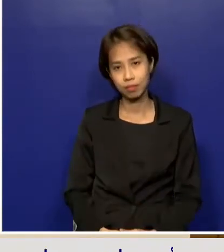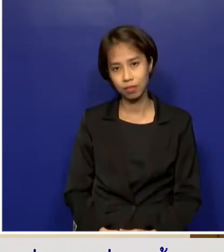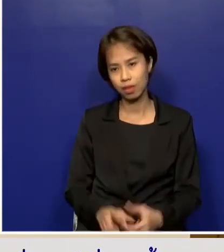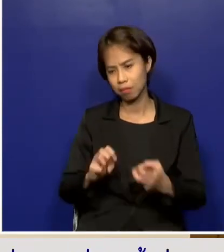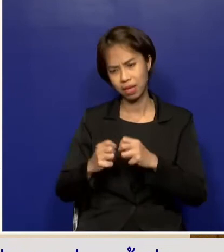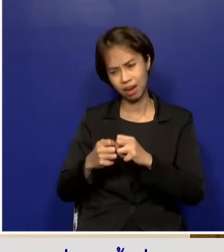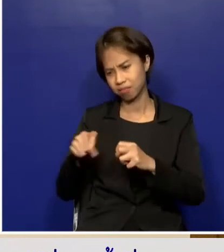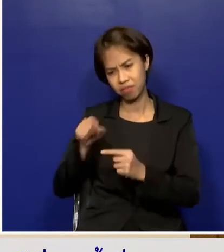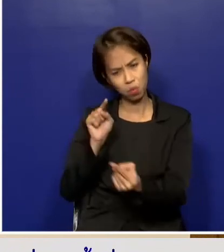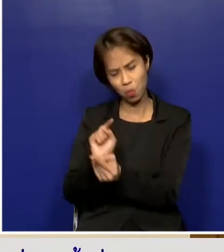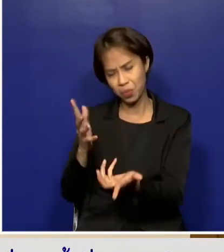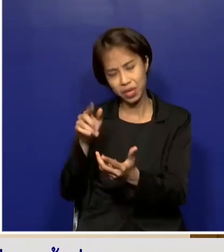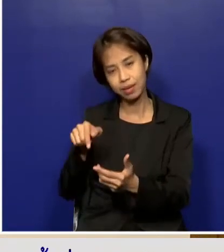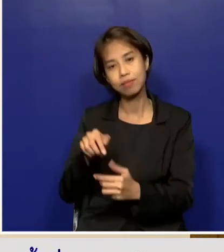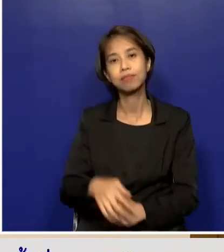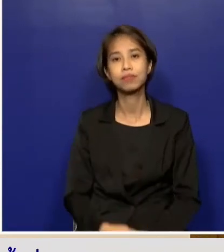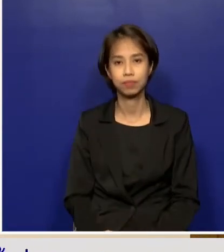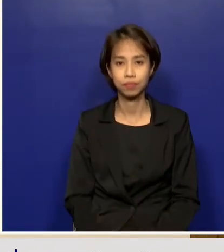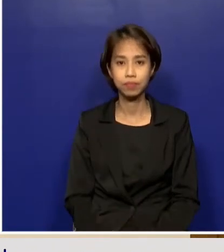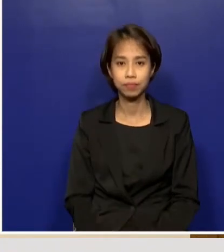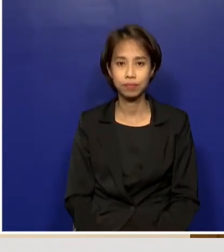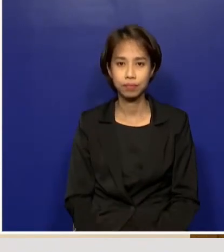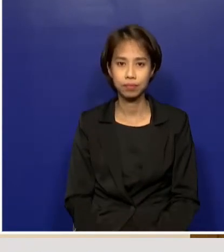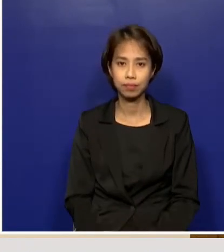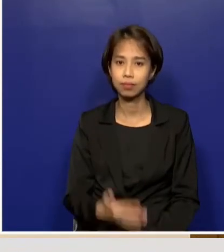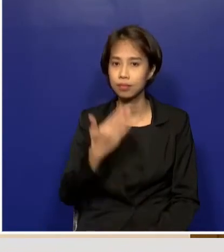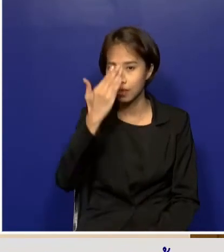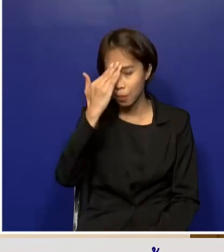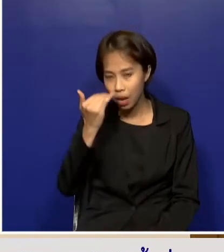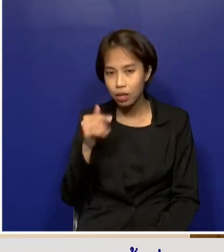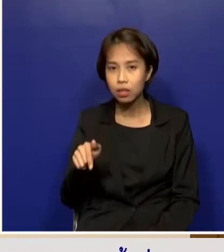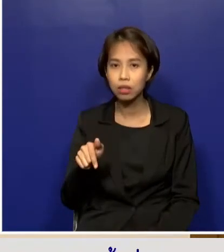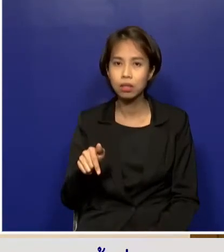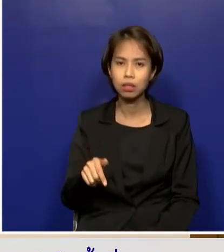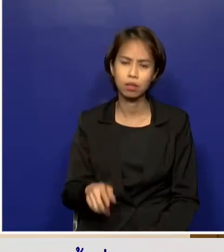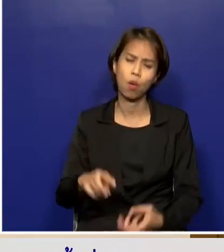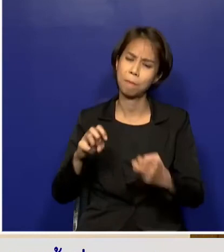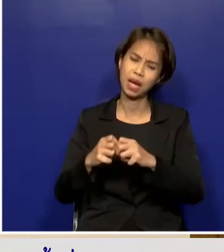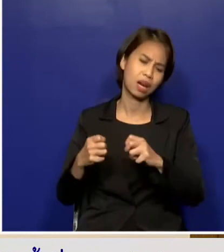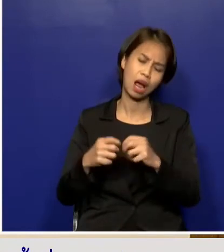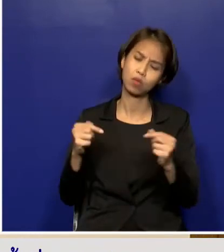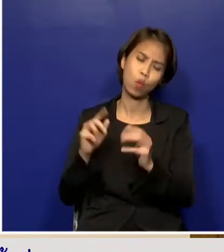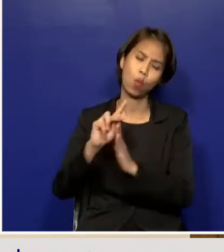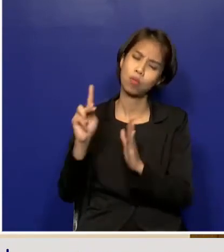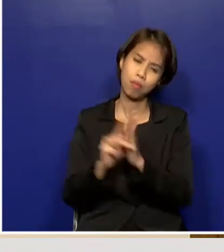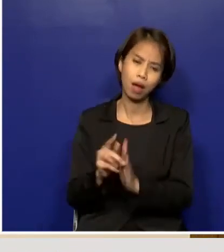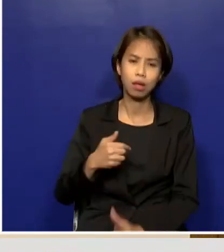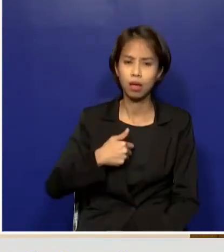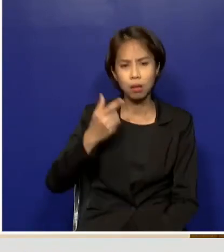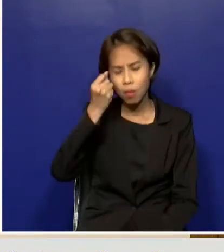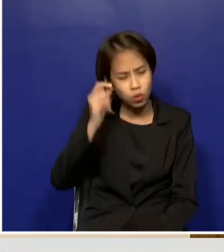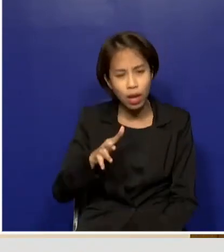งแนี้ไม่เคยมี ทำไมจะตใหเขาไปมีปัหากัผดหมายผมไมเข้าใจ